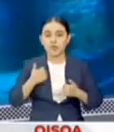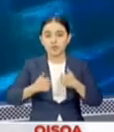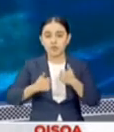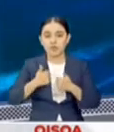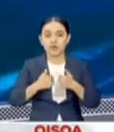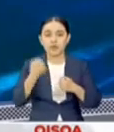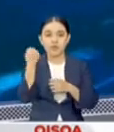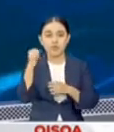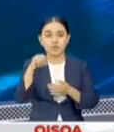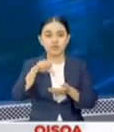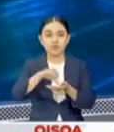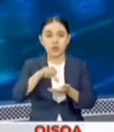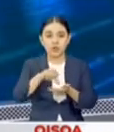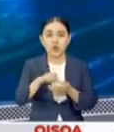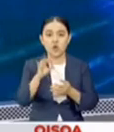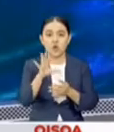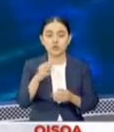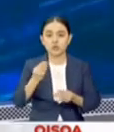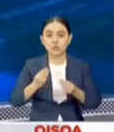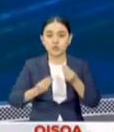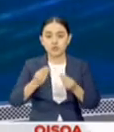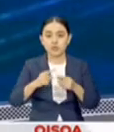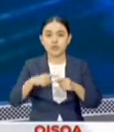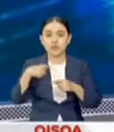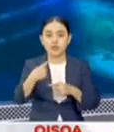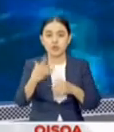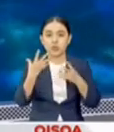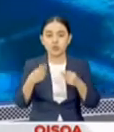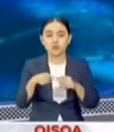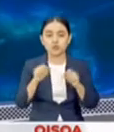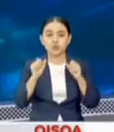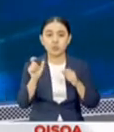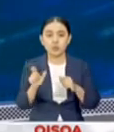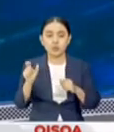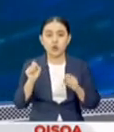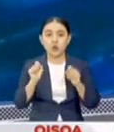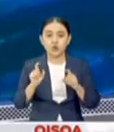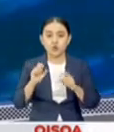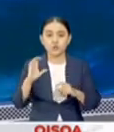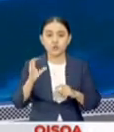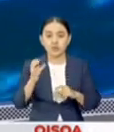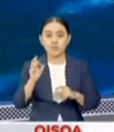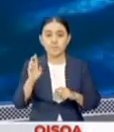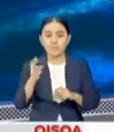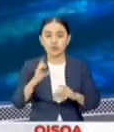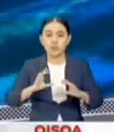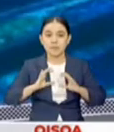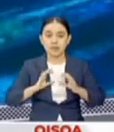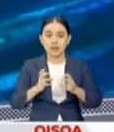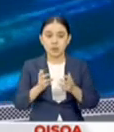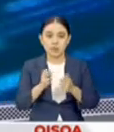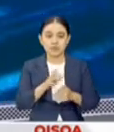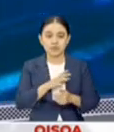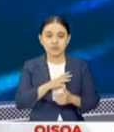musobaqada muvaffaqiyatli ishtirok etishyapti. Osiyo o'yinlarining navbatdagi kunida ham sportchilarimiz oltin, kumush va bronza medallarni